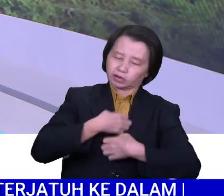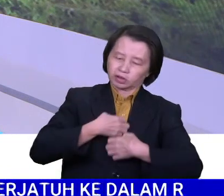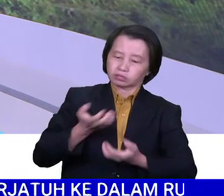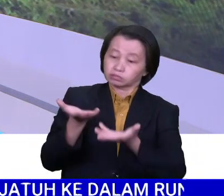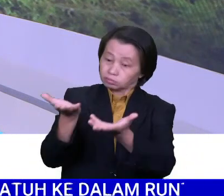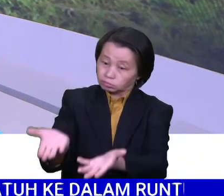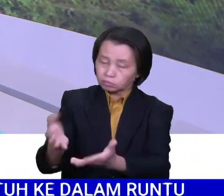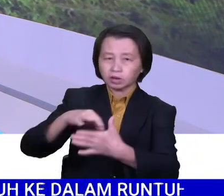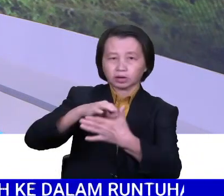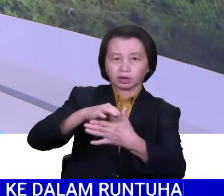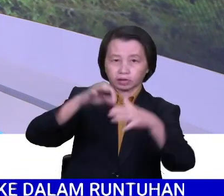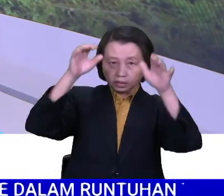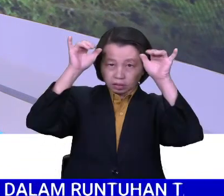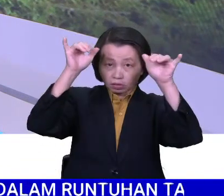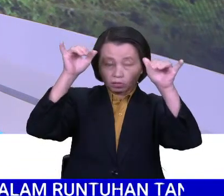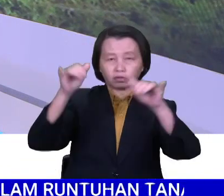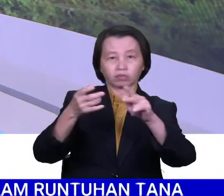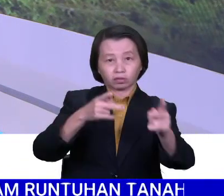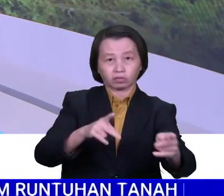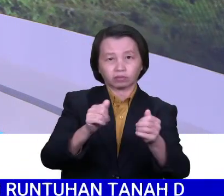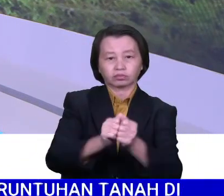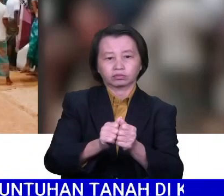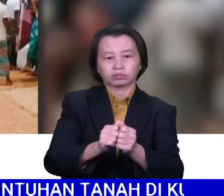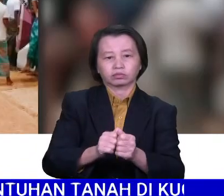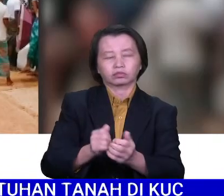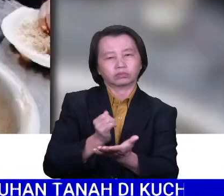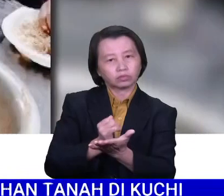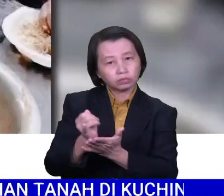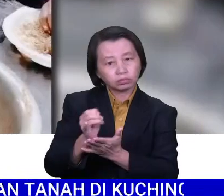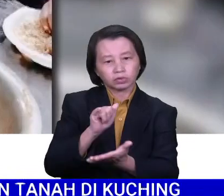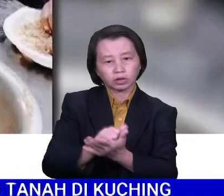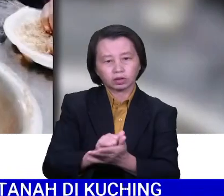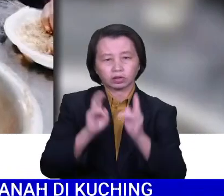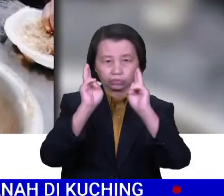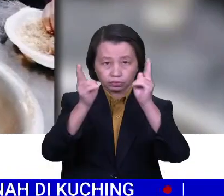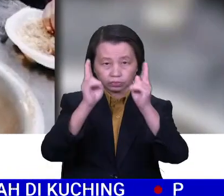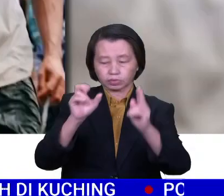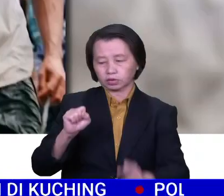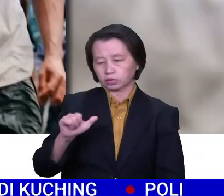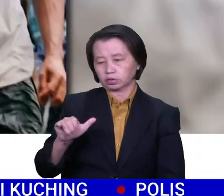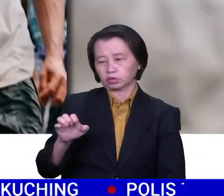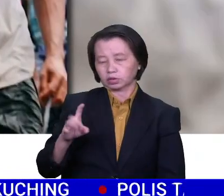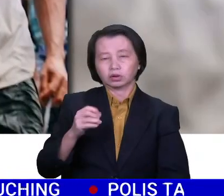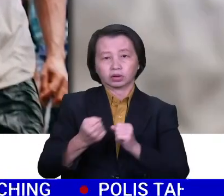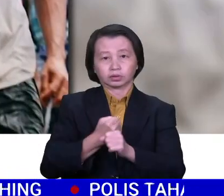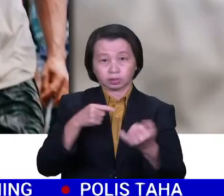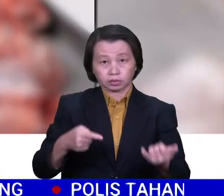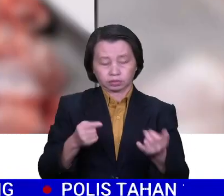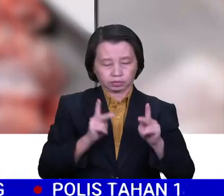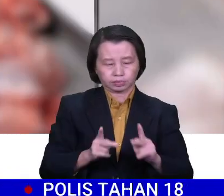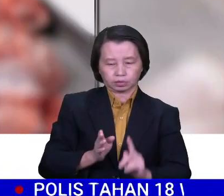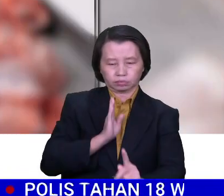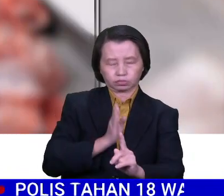hidangan daging korban menurut Duta kempen korban ikhlas ini Ustaz Syed Nor hisham tahun ini pihaknya